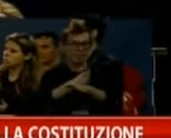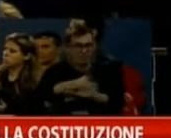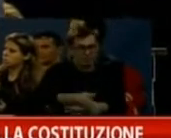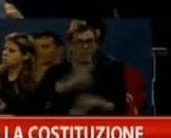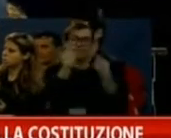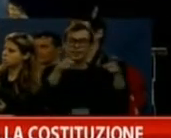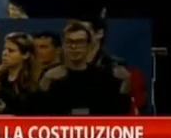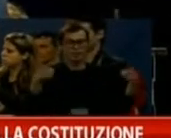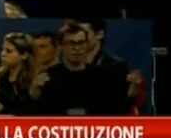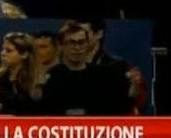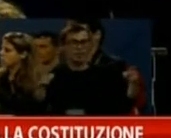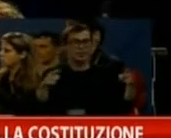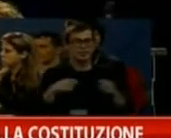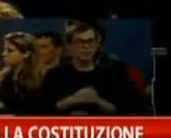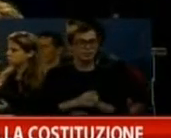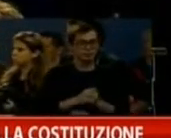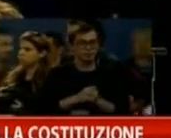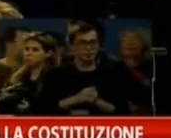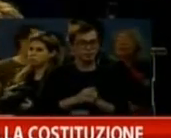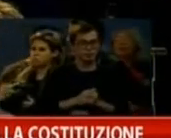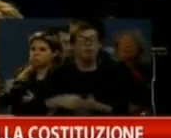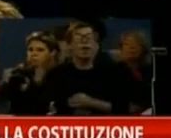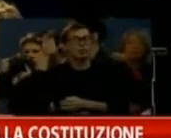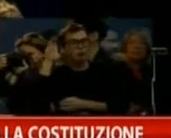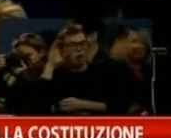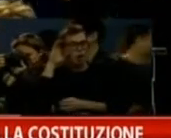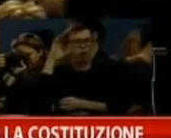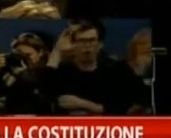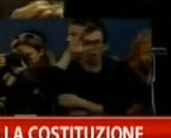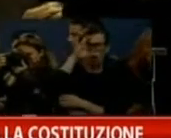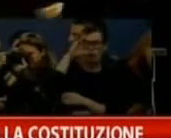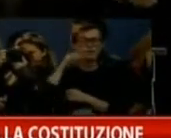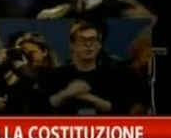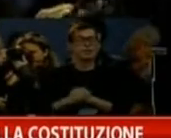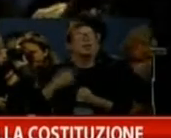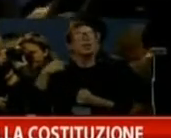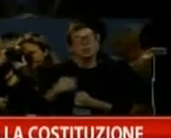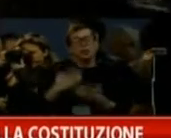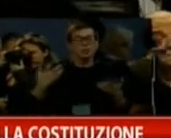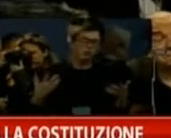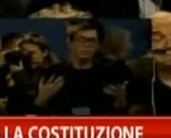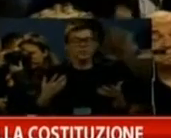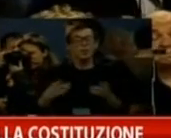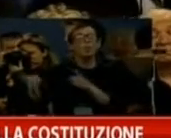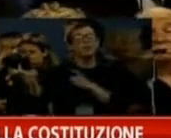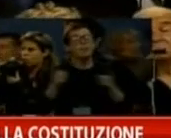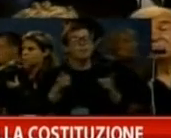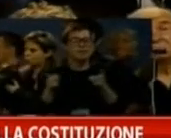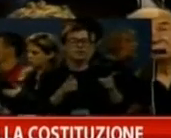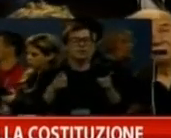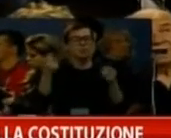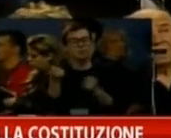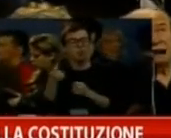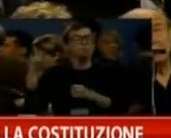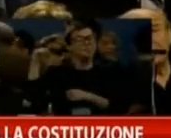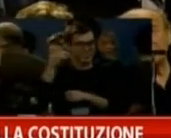Venga interpretato questo coro di voci, anche in qualche momento dissonanti, come un